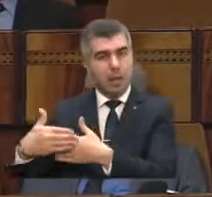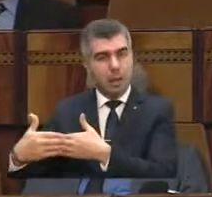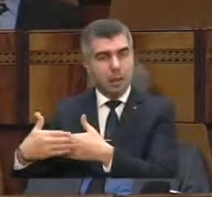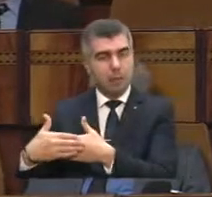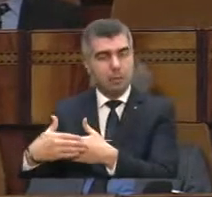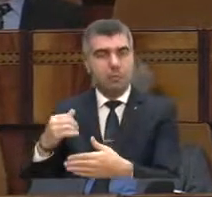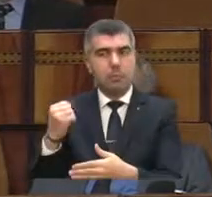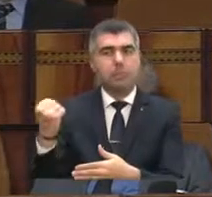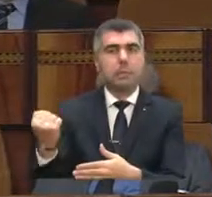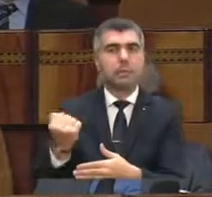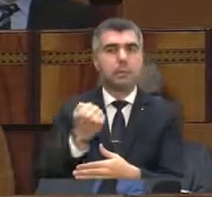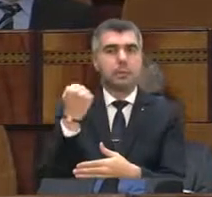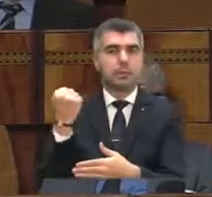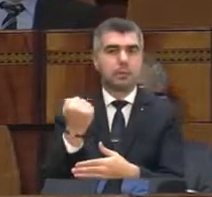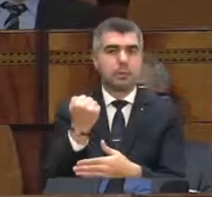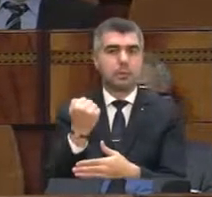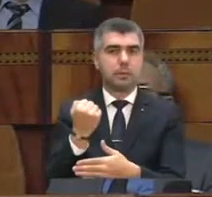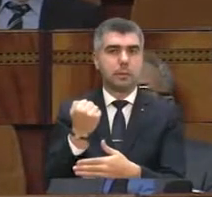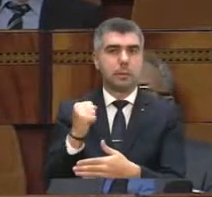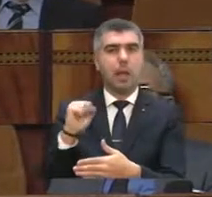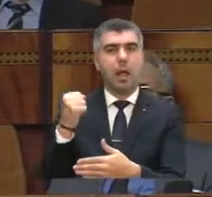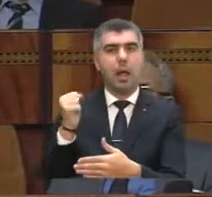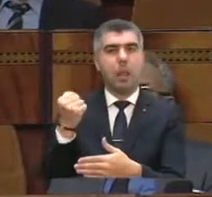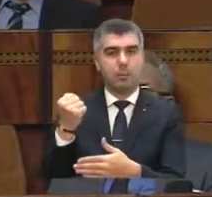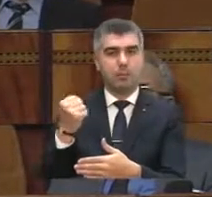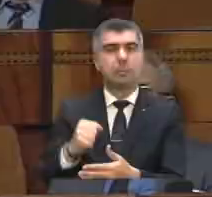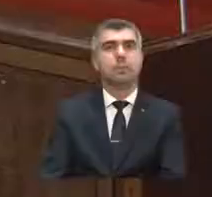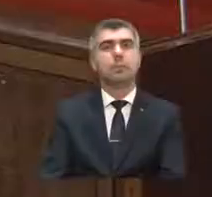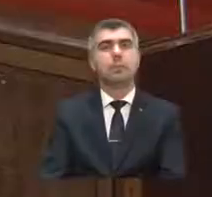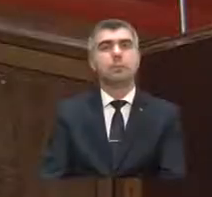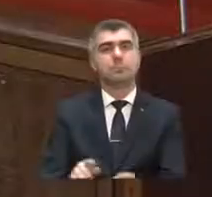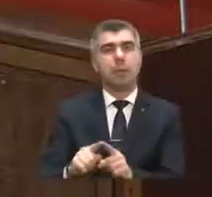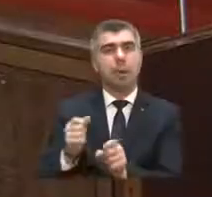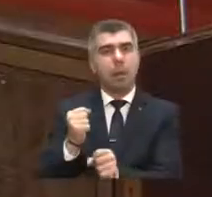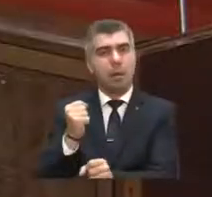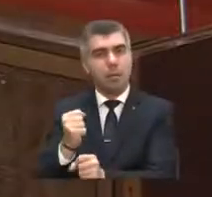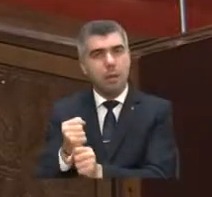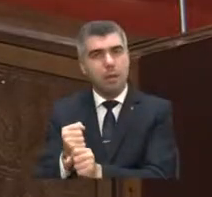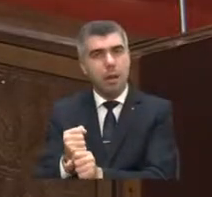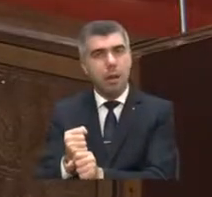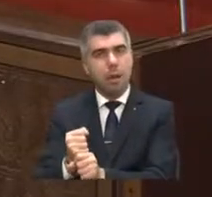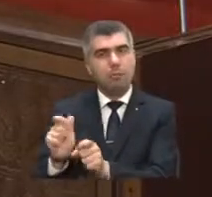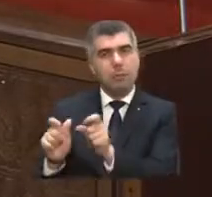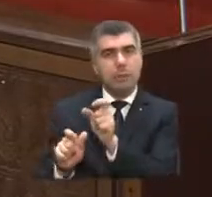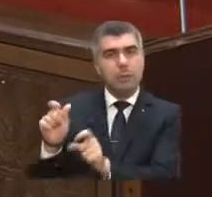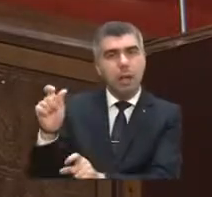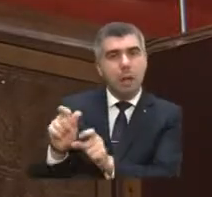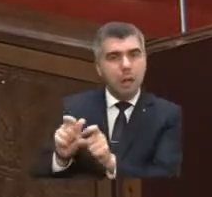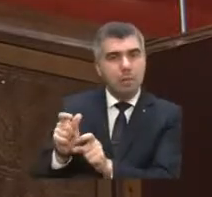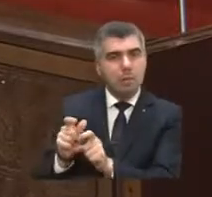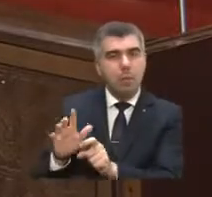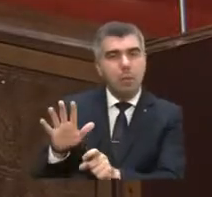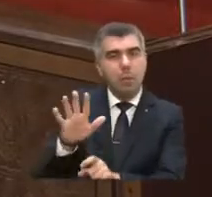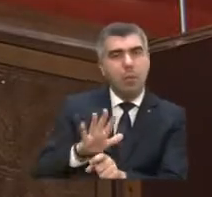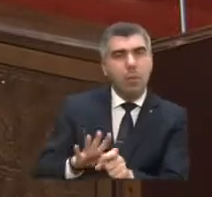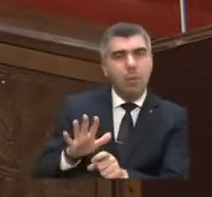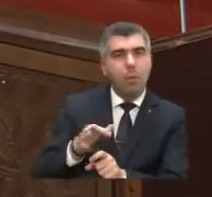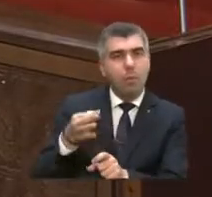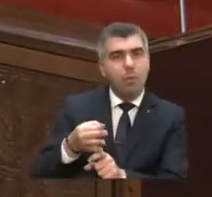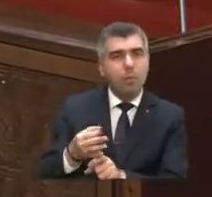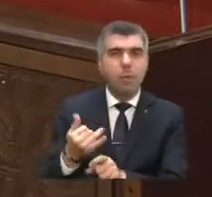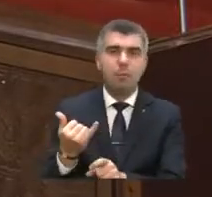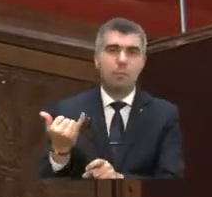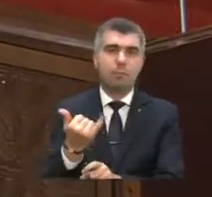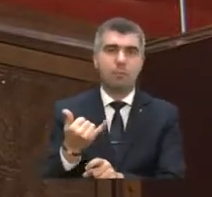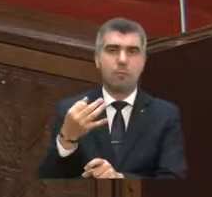سنين هذه، وهذا السنتر لوجيستيك غادي يساعدنا على التشغيل، غادي يساعد المنطقة، غادي